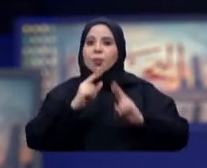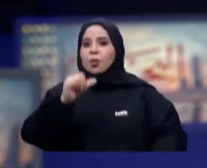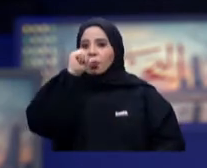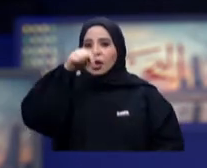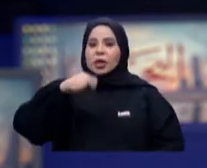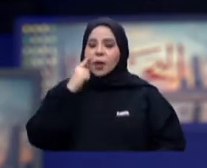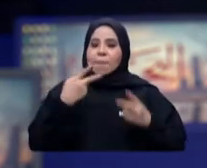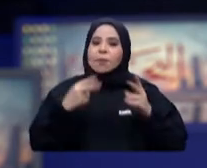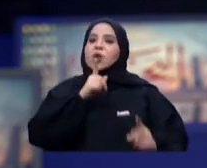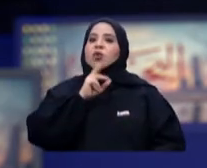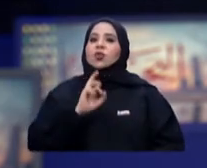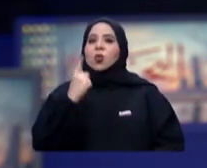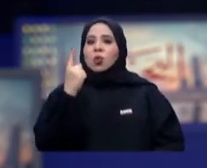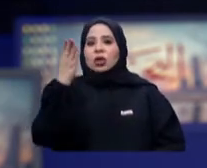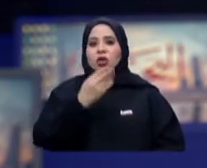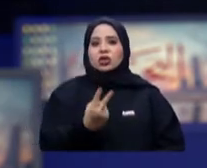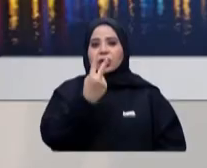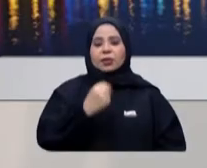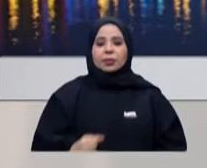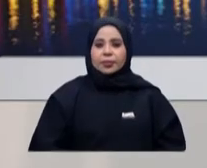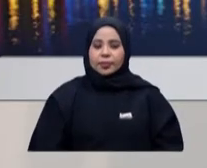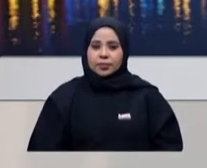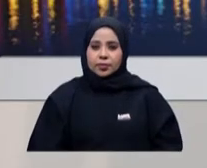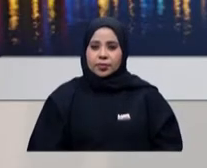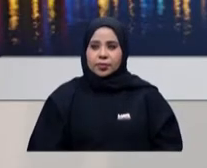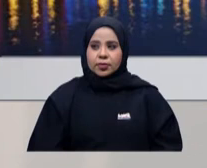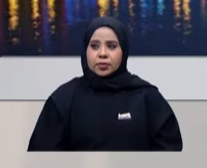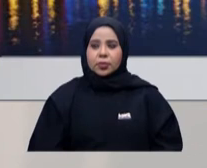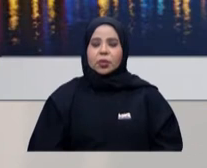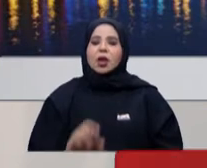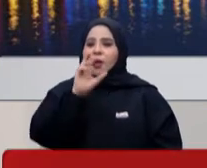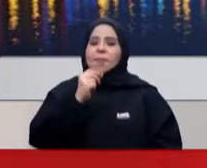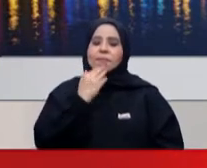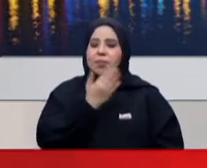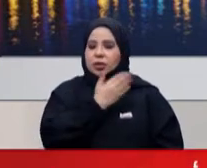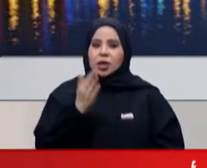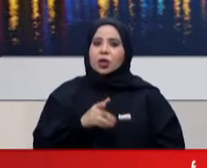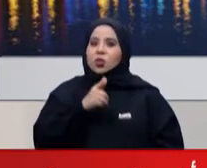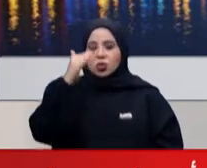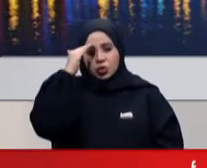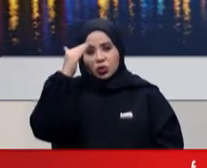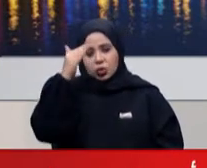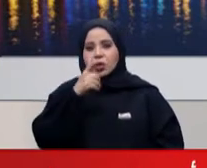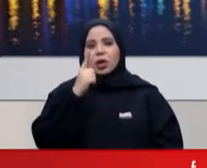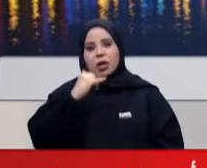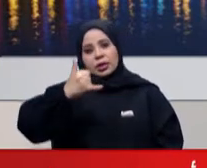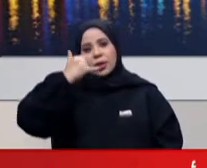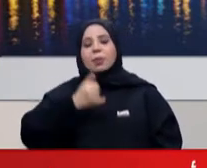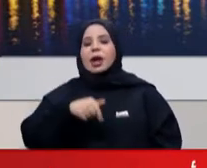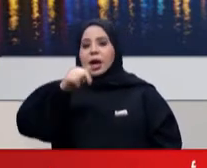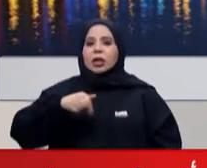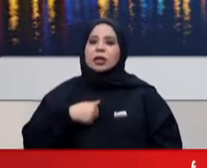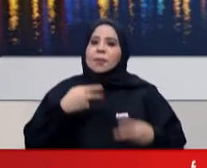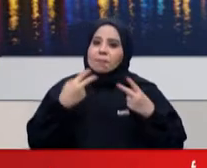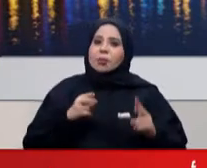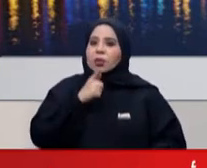اعتبارا من الأول من شهر يوليو؟ أسعد الله مساكم بكل خير وأشكركم على هذه الاستضافة، وبداية يشرفني أن